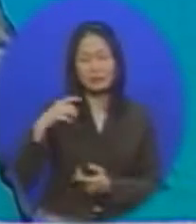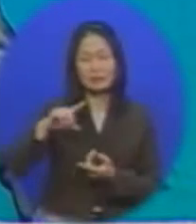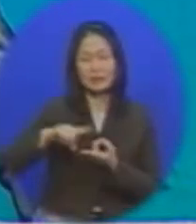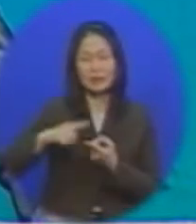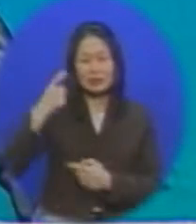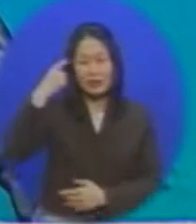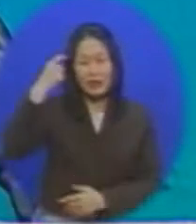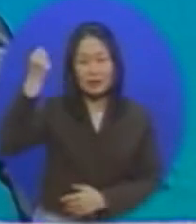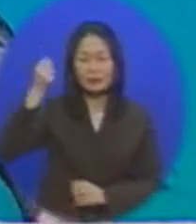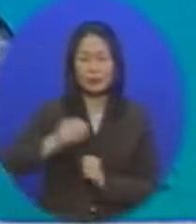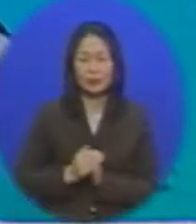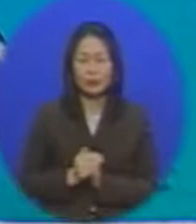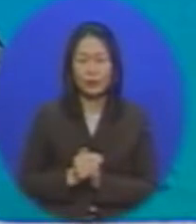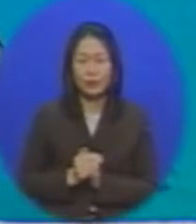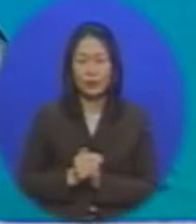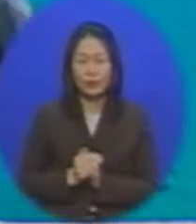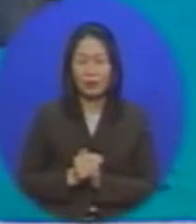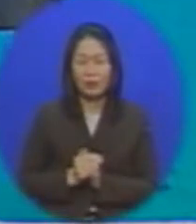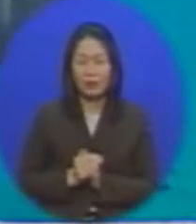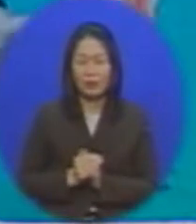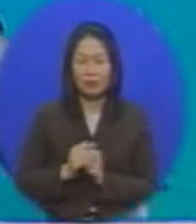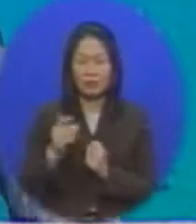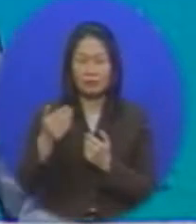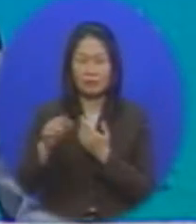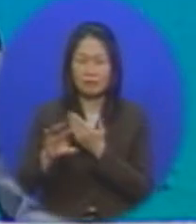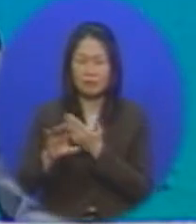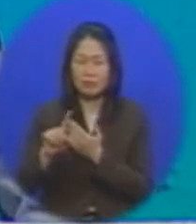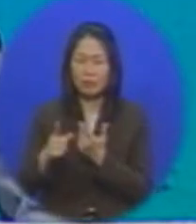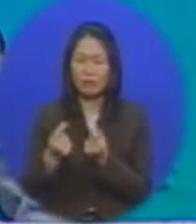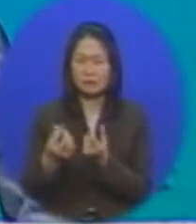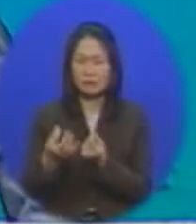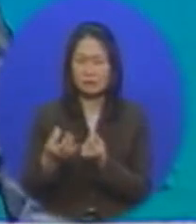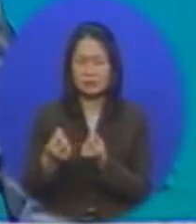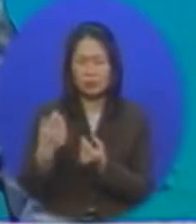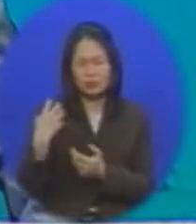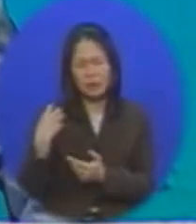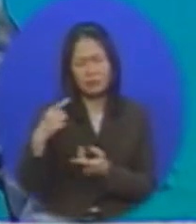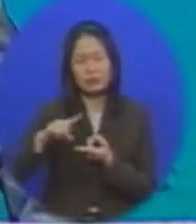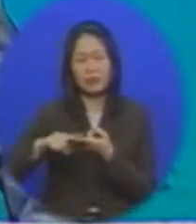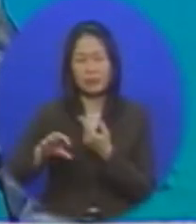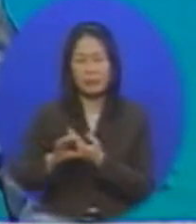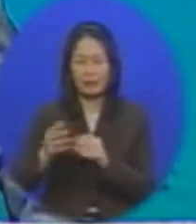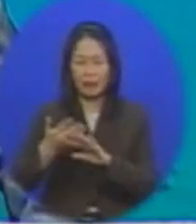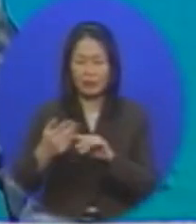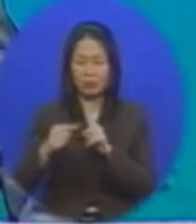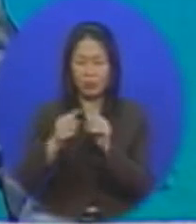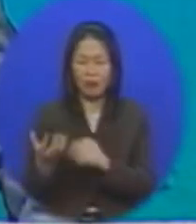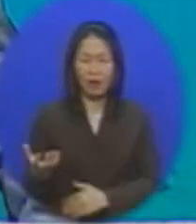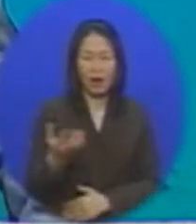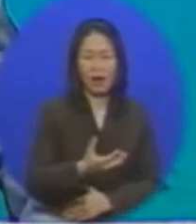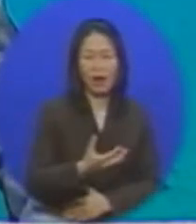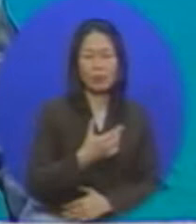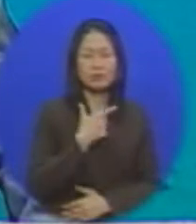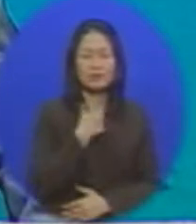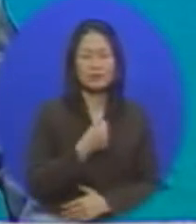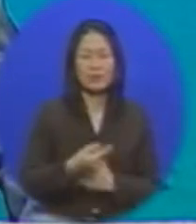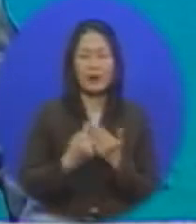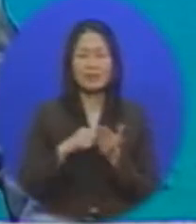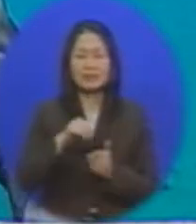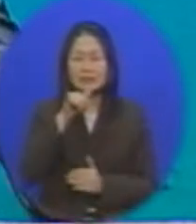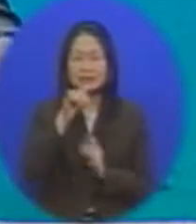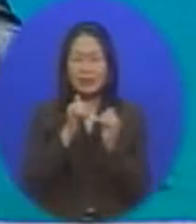그렇게 되면 그만 또 다른 교회를 떠날 마음을 가진 분들도 틀림없이 계실거예요